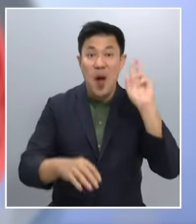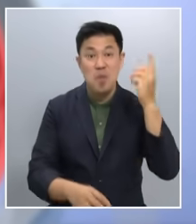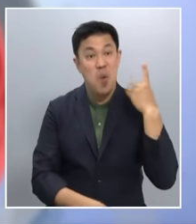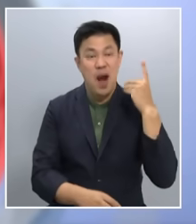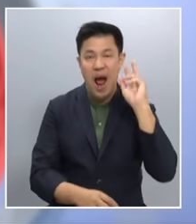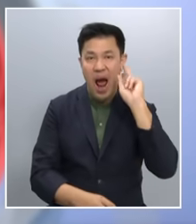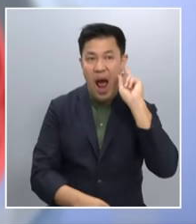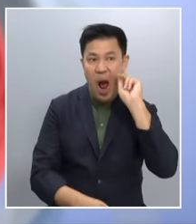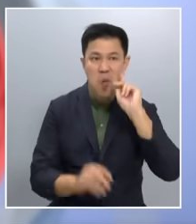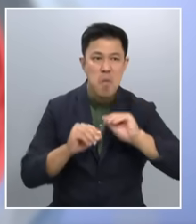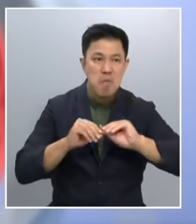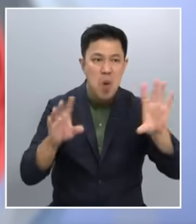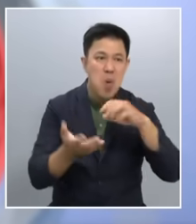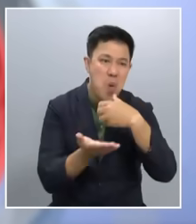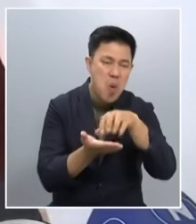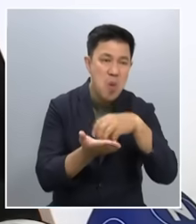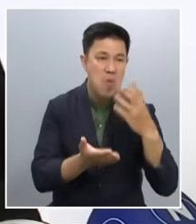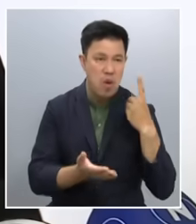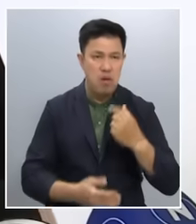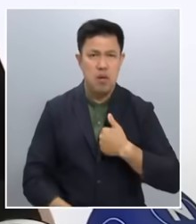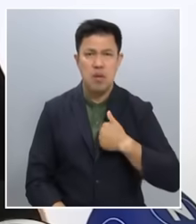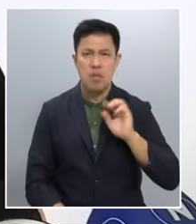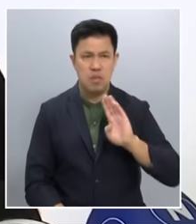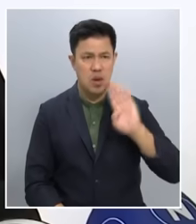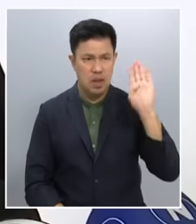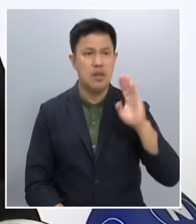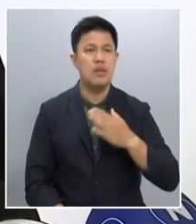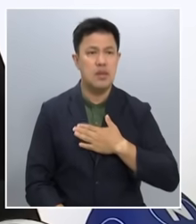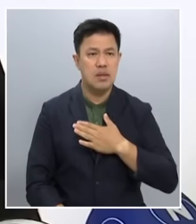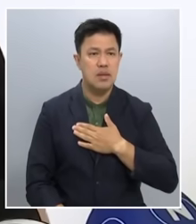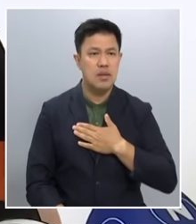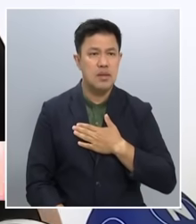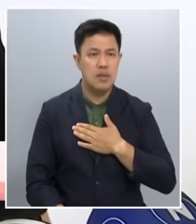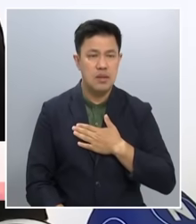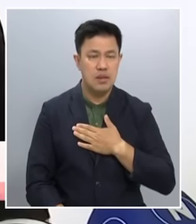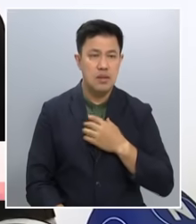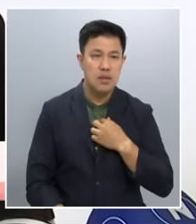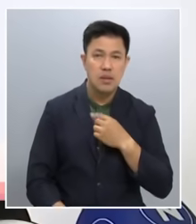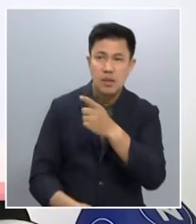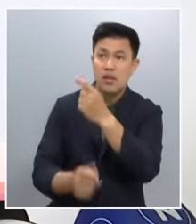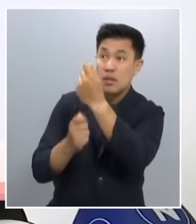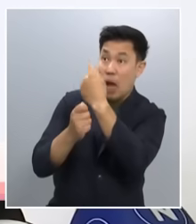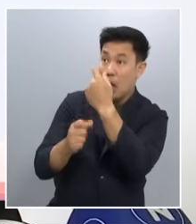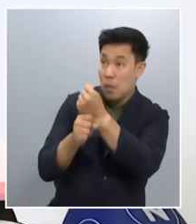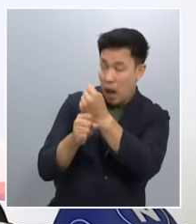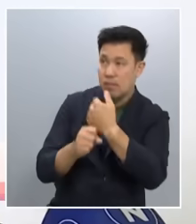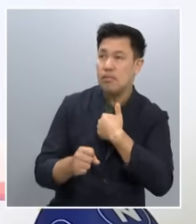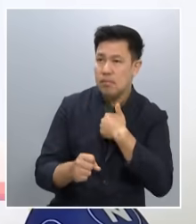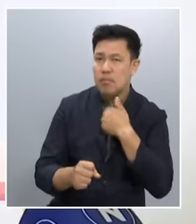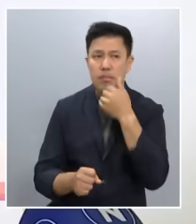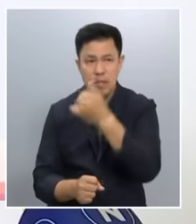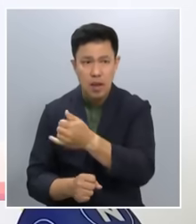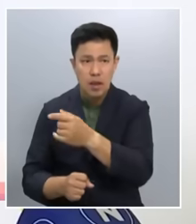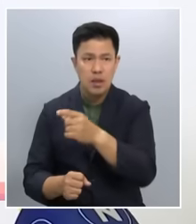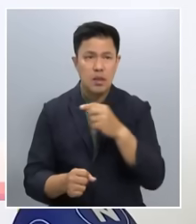วหน่อย ผมก็เป็นแค่บริษัทหนึ่งที่เข้าไปรับงานจากผู้จ้างงานคือคนจ้างงานเนี่ยครับก็คือคุ